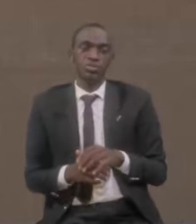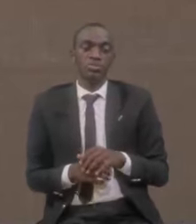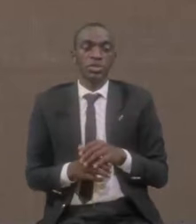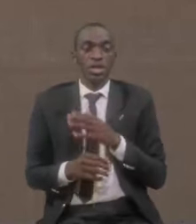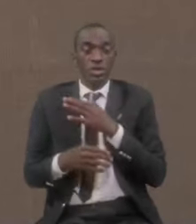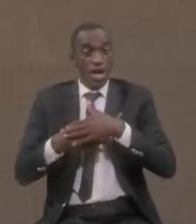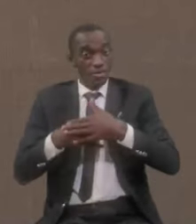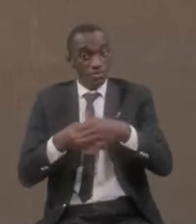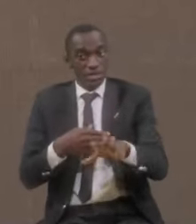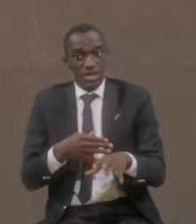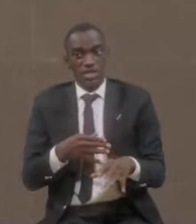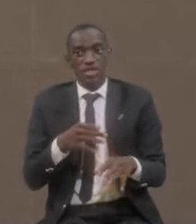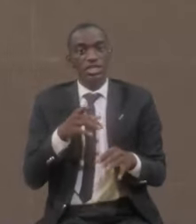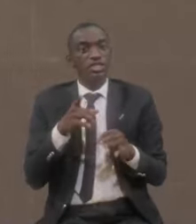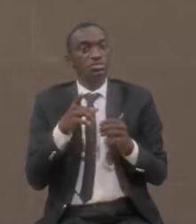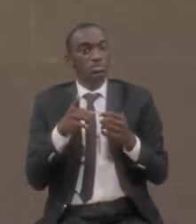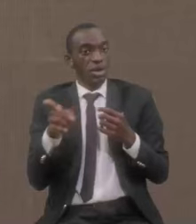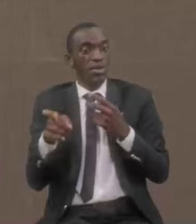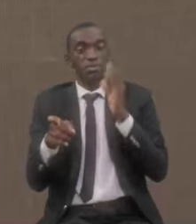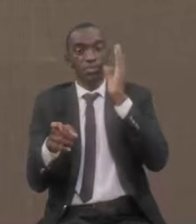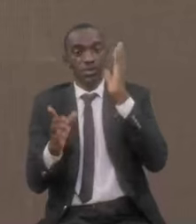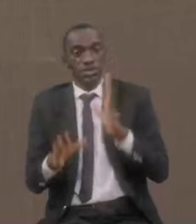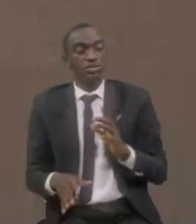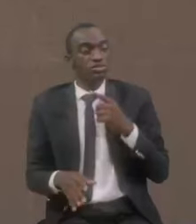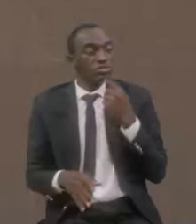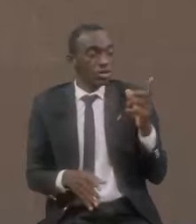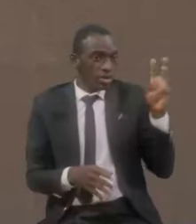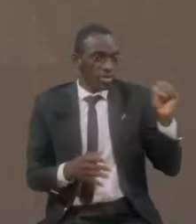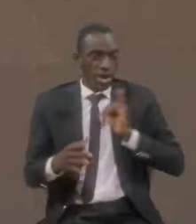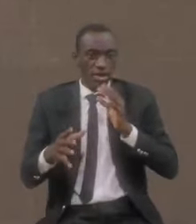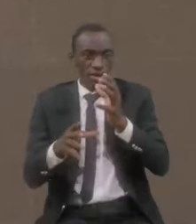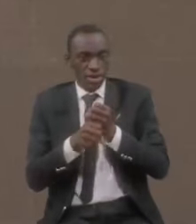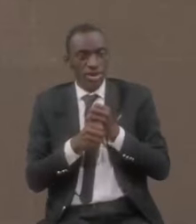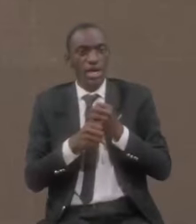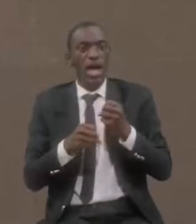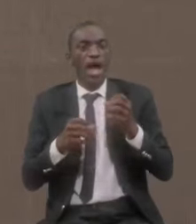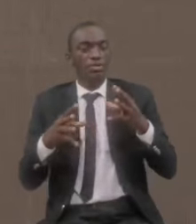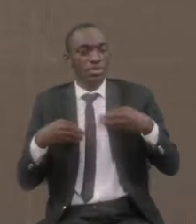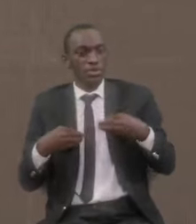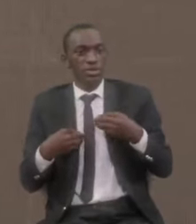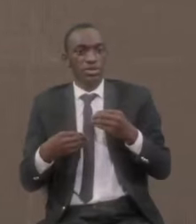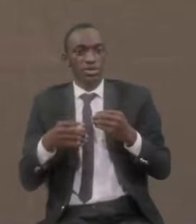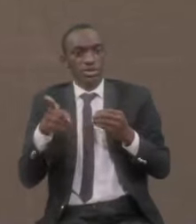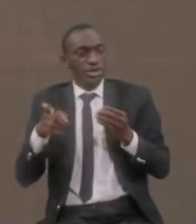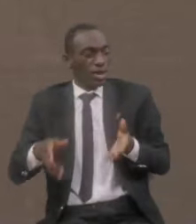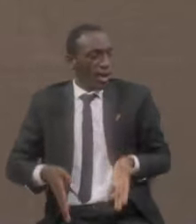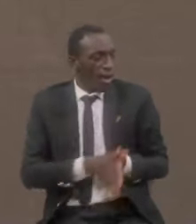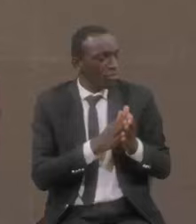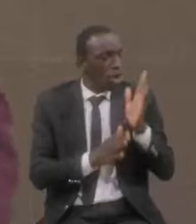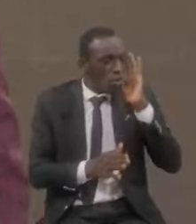après que je lui ai expliqué que j'ai d'admission, j'ai dit, monsieur, est-ce que vous allez payer les frais de ce garçon? Il a dit oui.